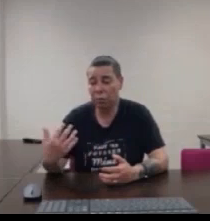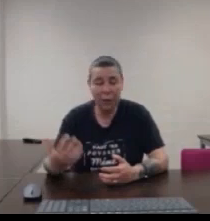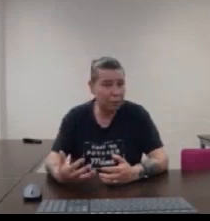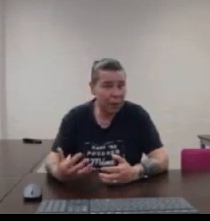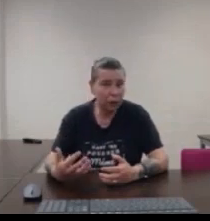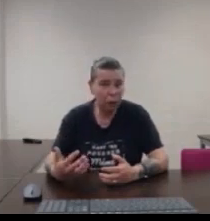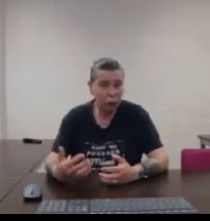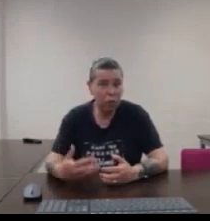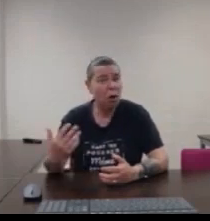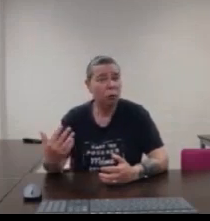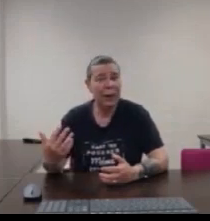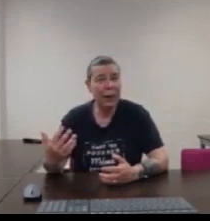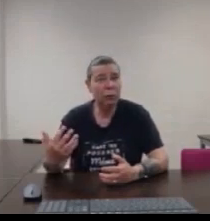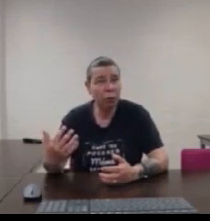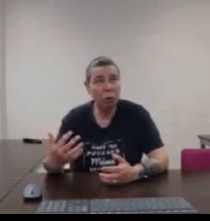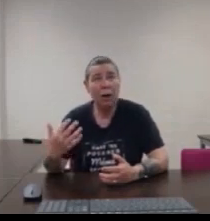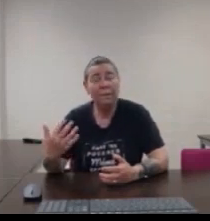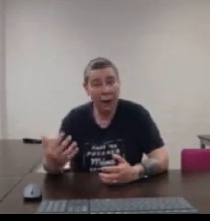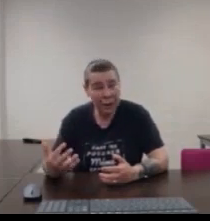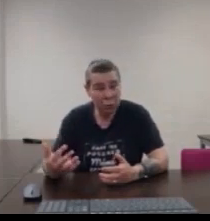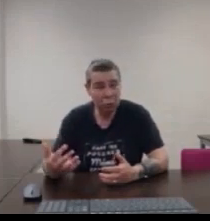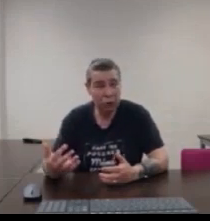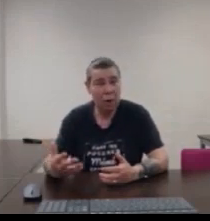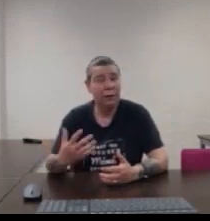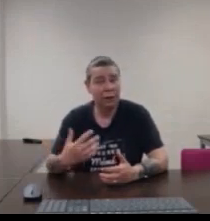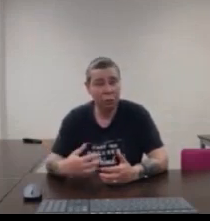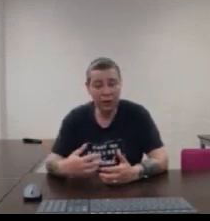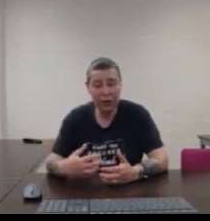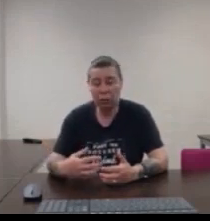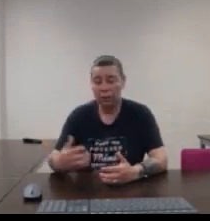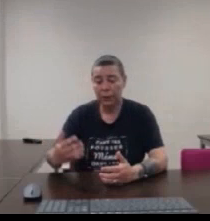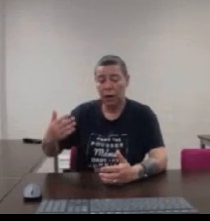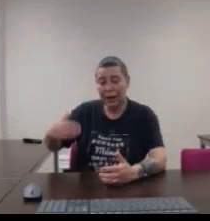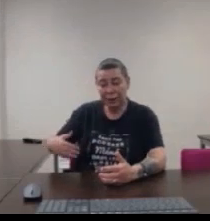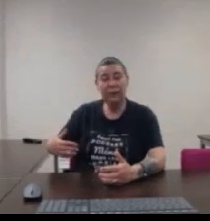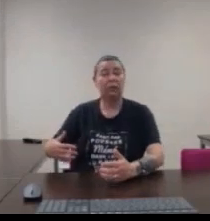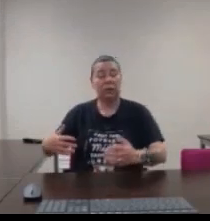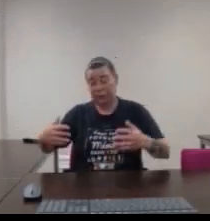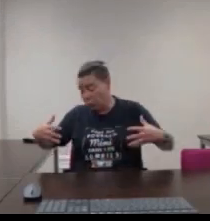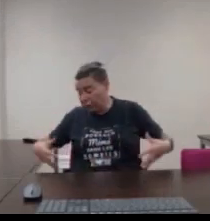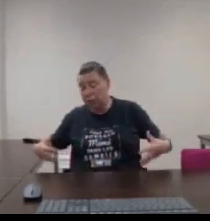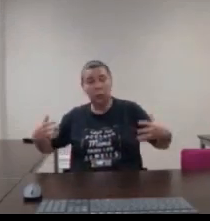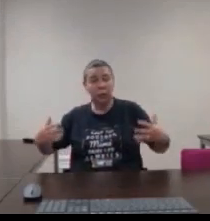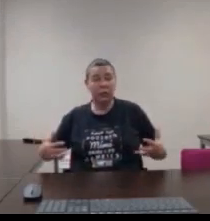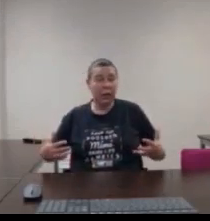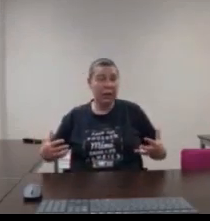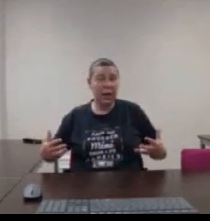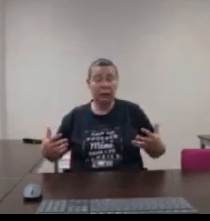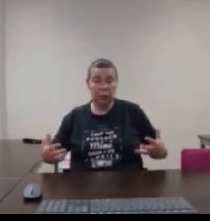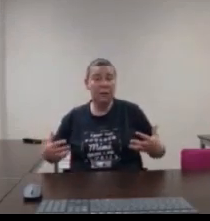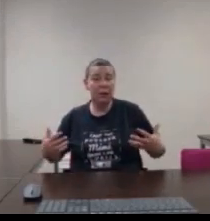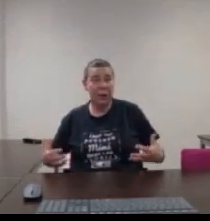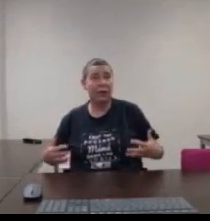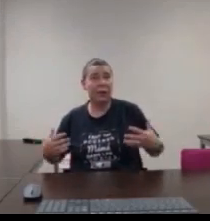parce que pour la plupart d'entre nous, on n'a pas de bureau variable en hauteur. Ça veut donc dire que l'assise, le siège qu'on est censé